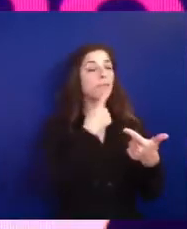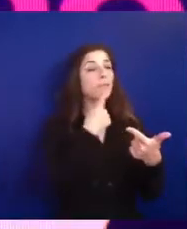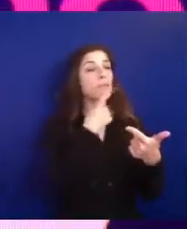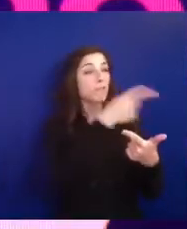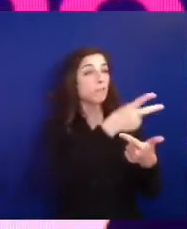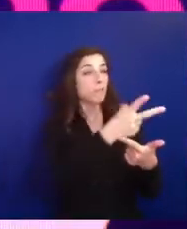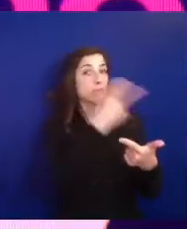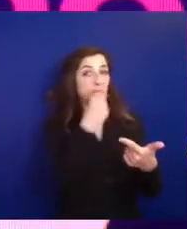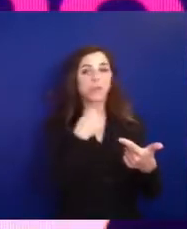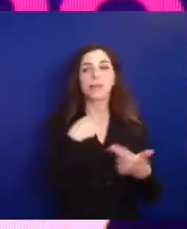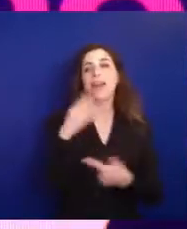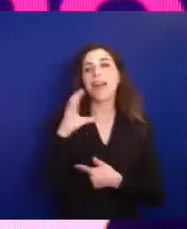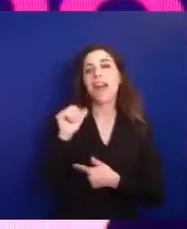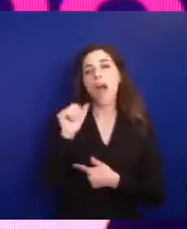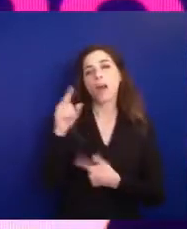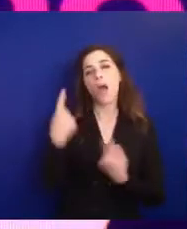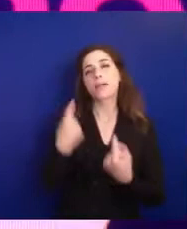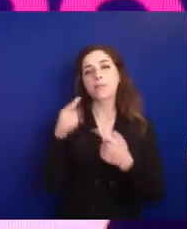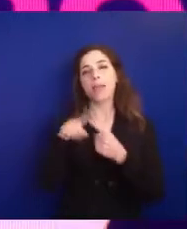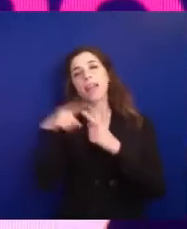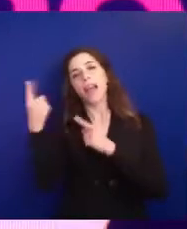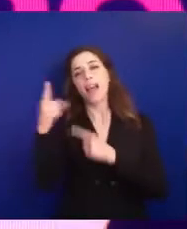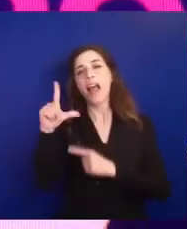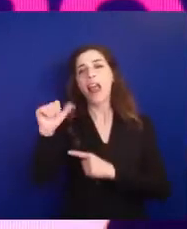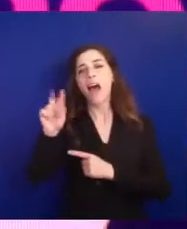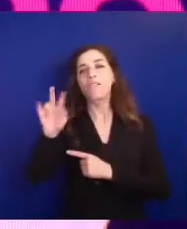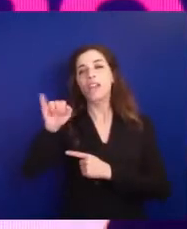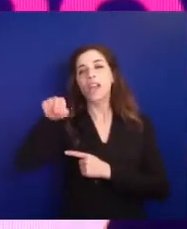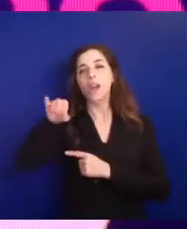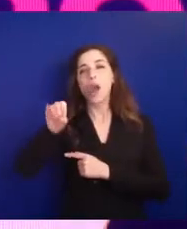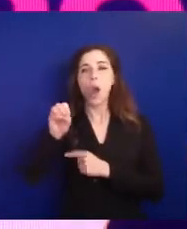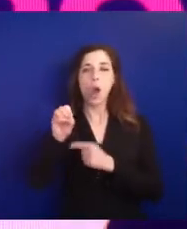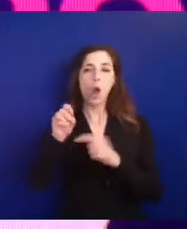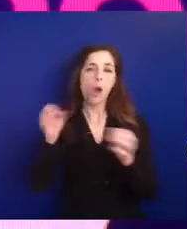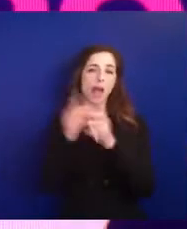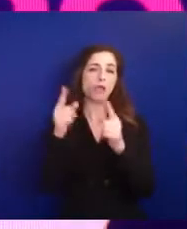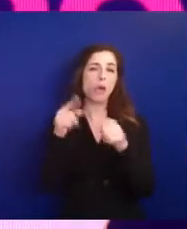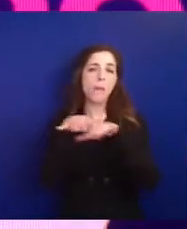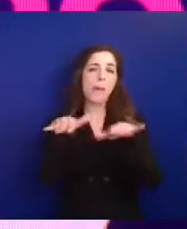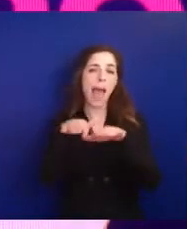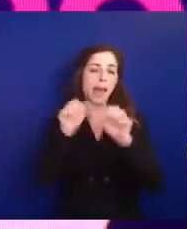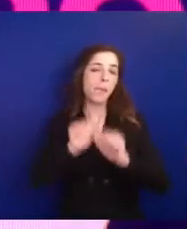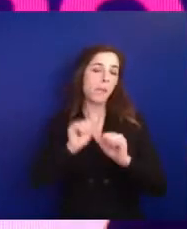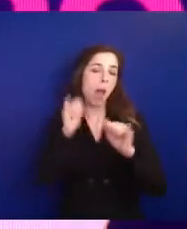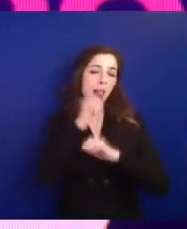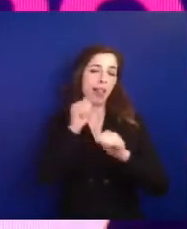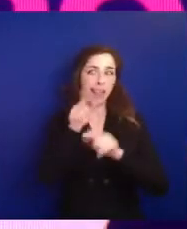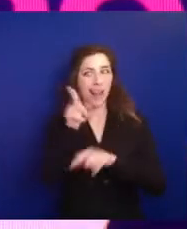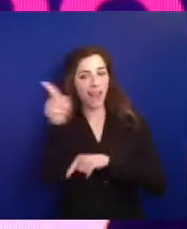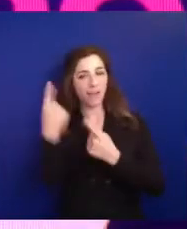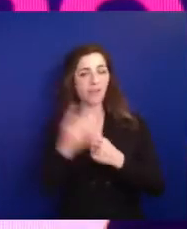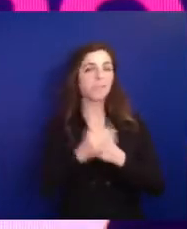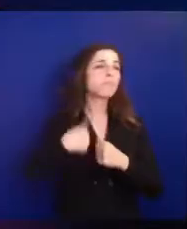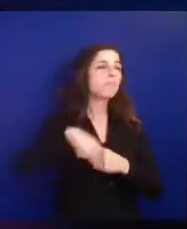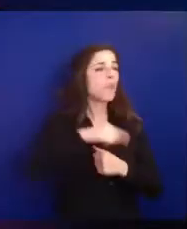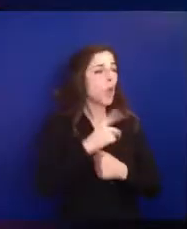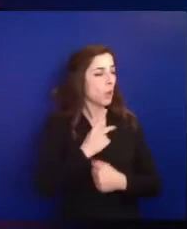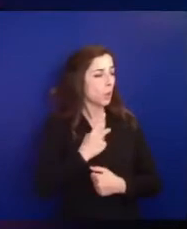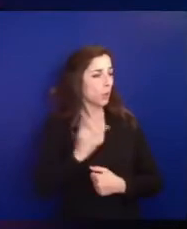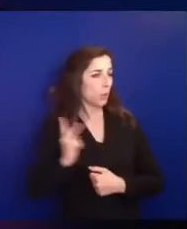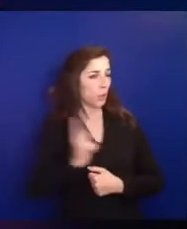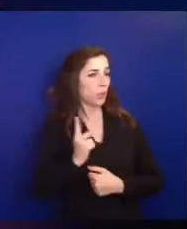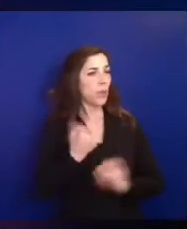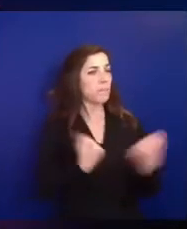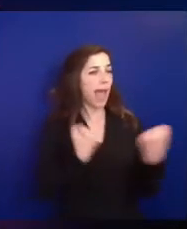passare il pomeriggio con lui al mare salimmo sulla macchina eravamo già vicino alla puntina la strada che porta